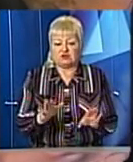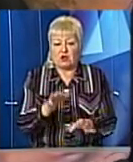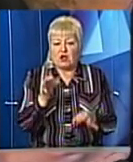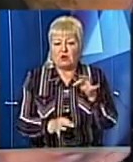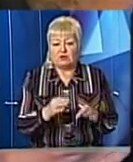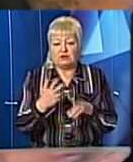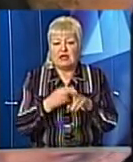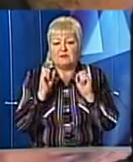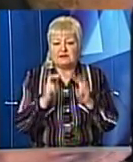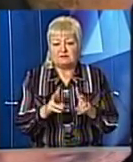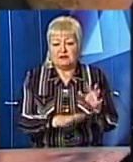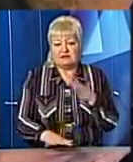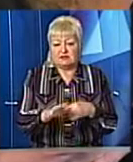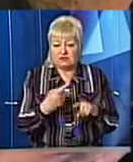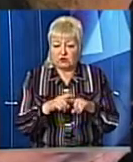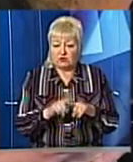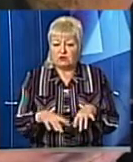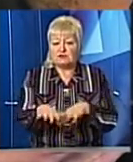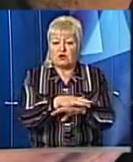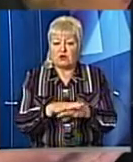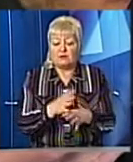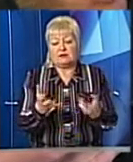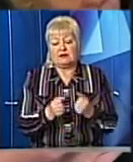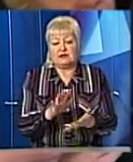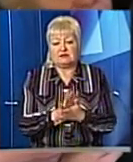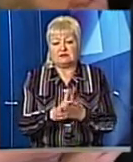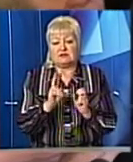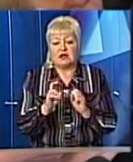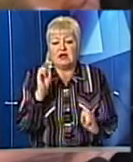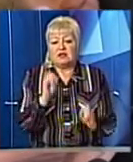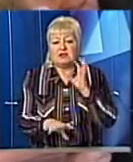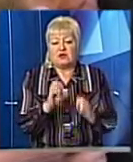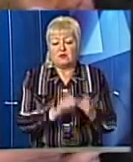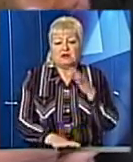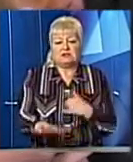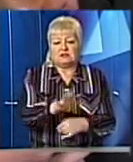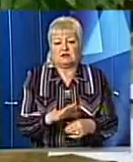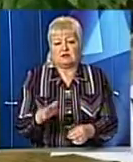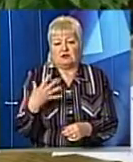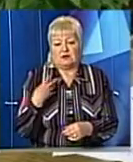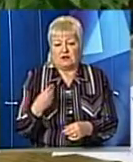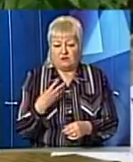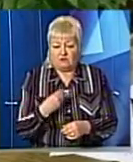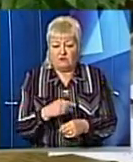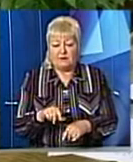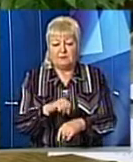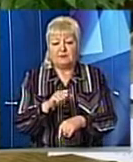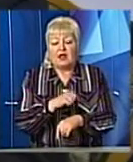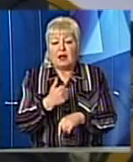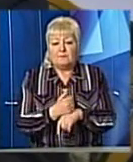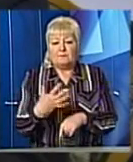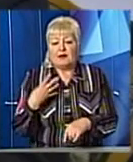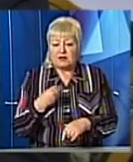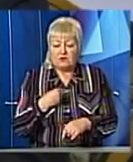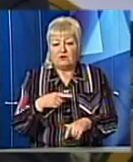на територіях цих громад, прийняти сміття, яке нагромаджено на території міста Львова. Мер Львова запевнив, Дрогобич